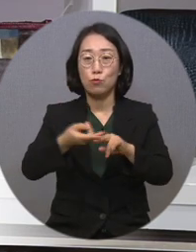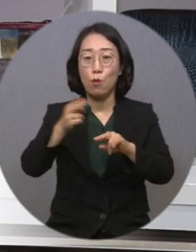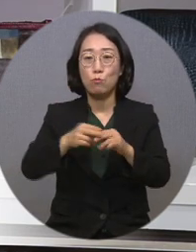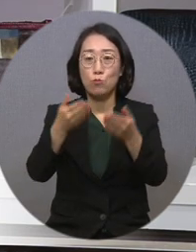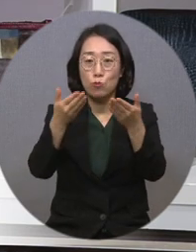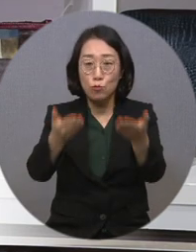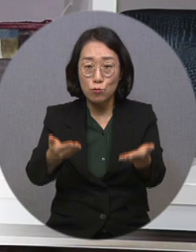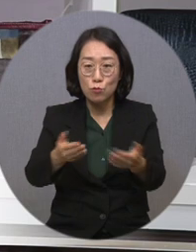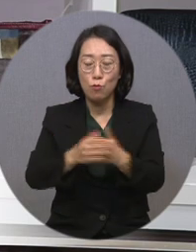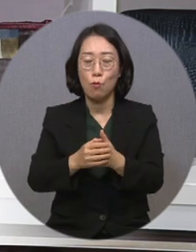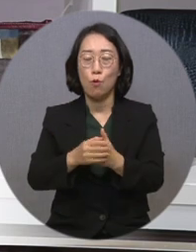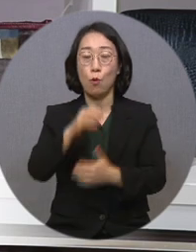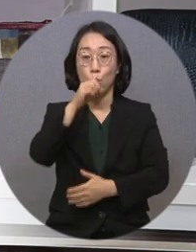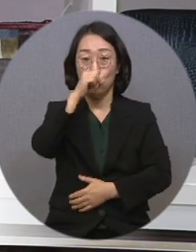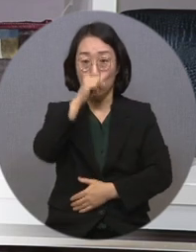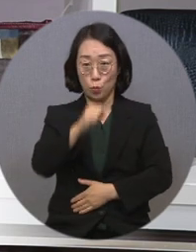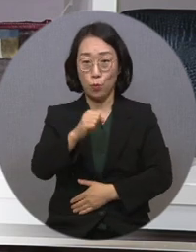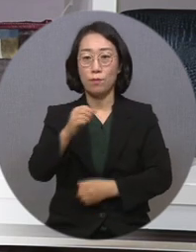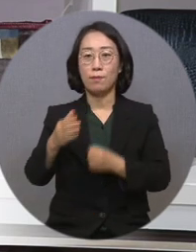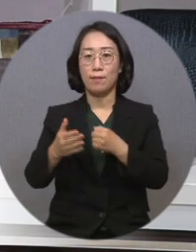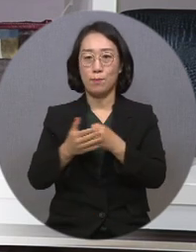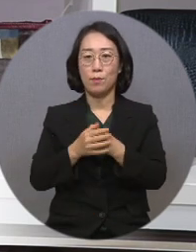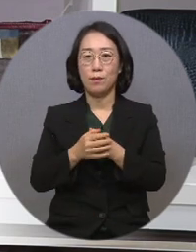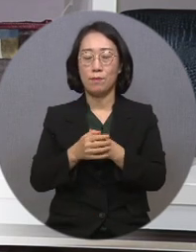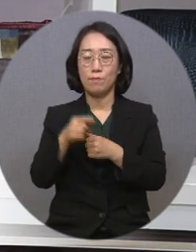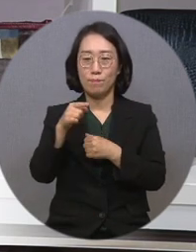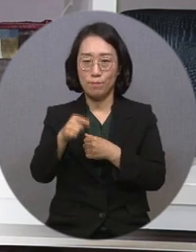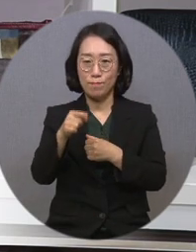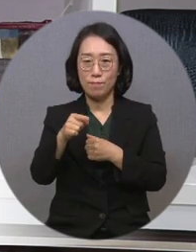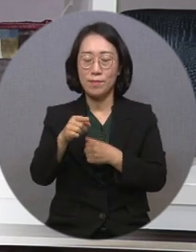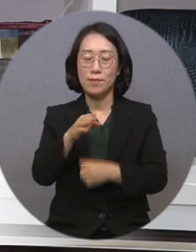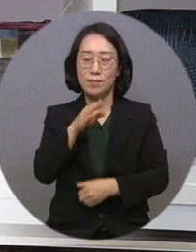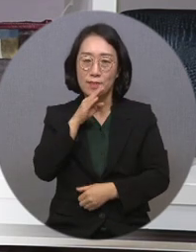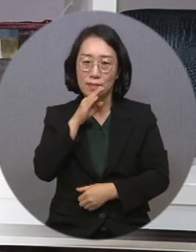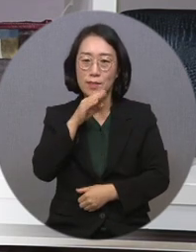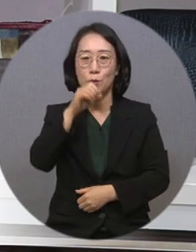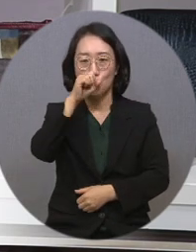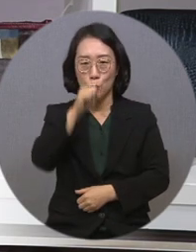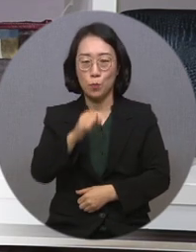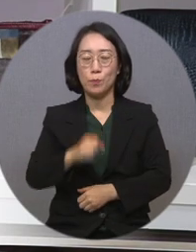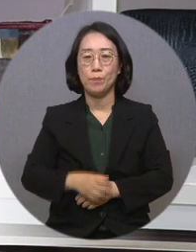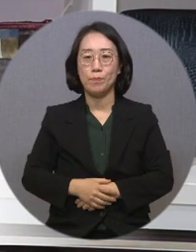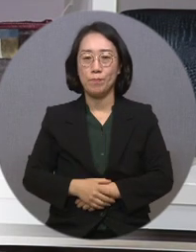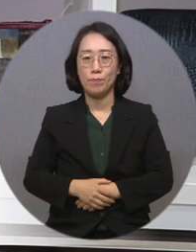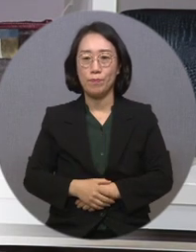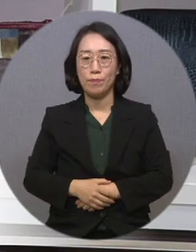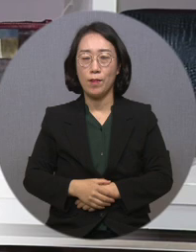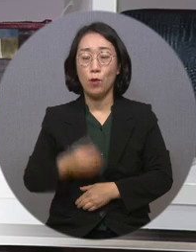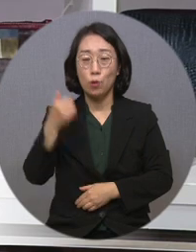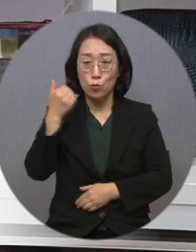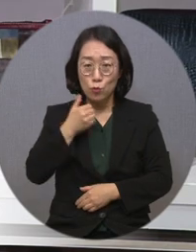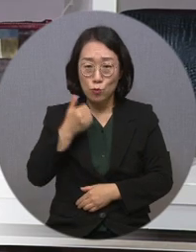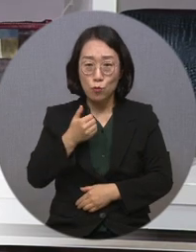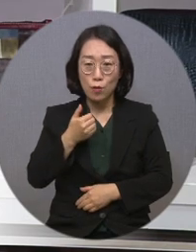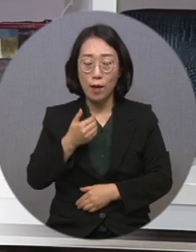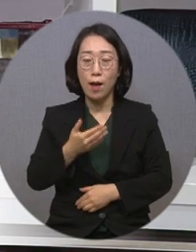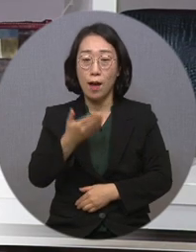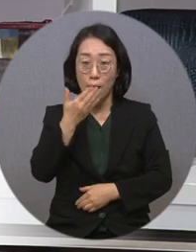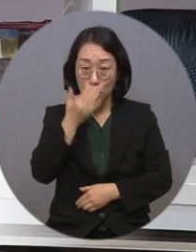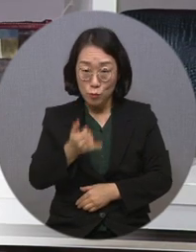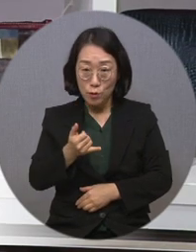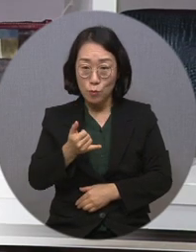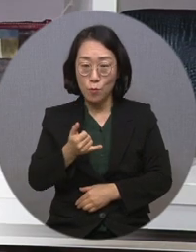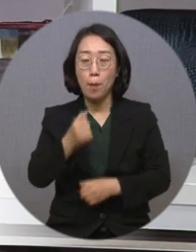훨씬 배가 될 수 있으니까 그런 부분에서 굉장히 장점이라고 생각을 합니다. 누구나 할 수 있게끔